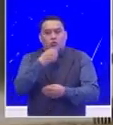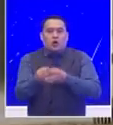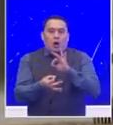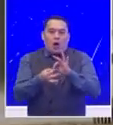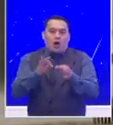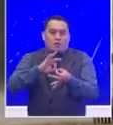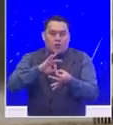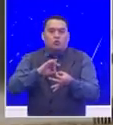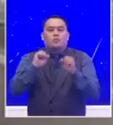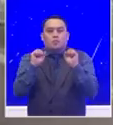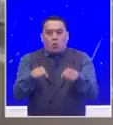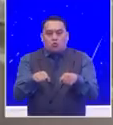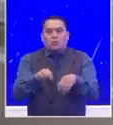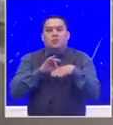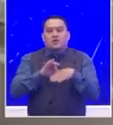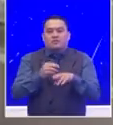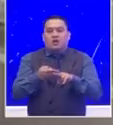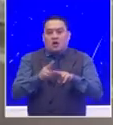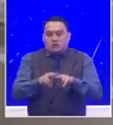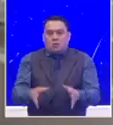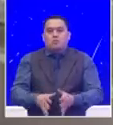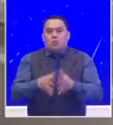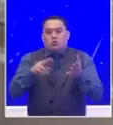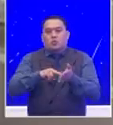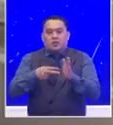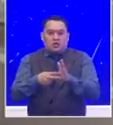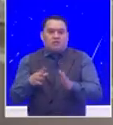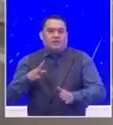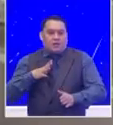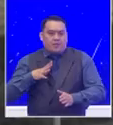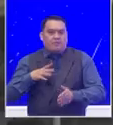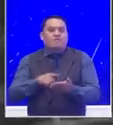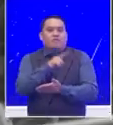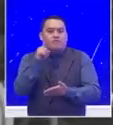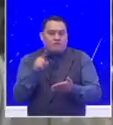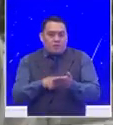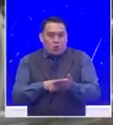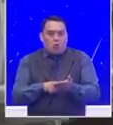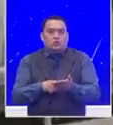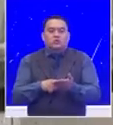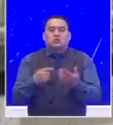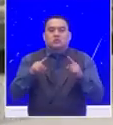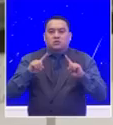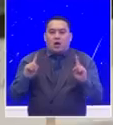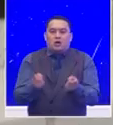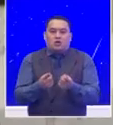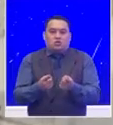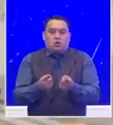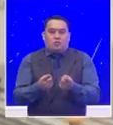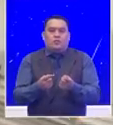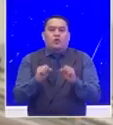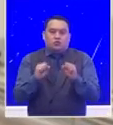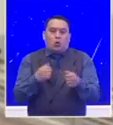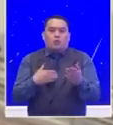может быть проведена в тех же масштабах, что и было запланировано. При этом вопрос о том, сокращать ли их, еще